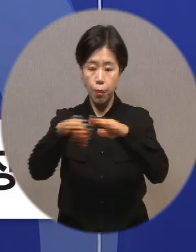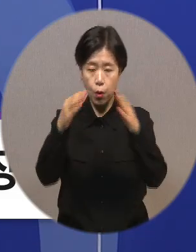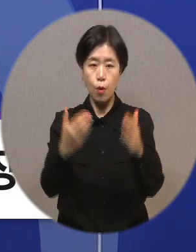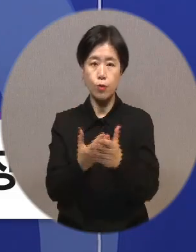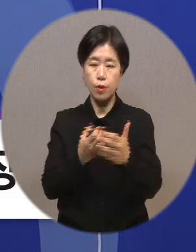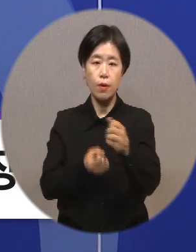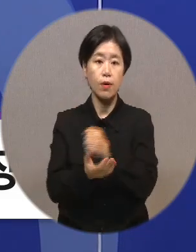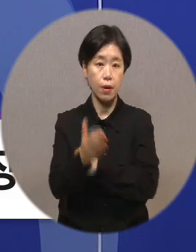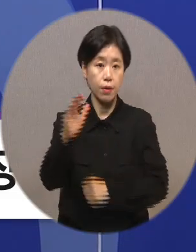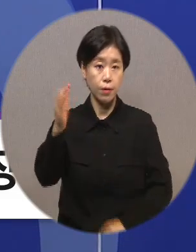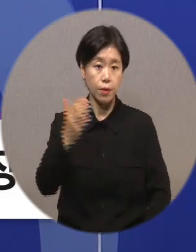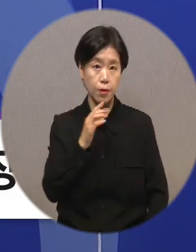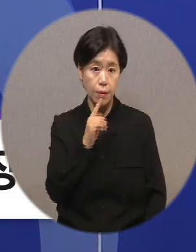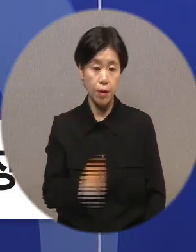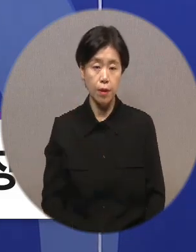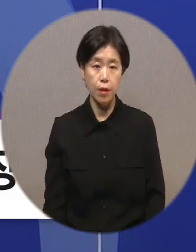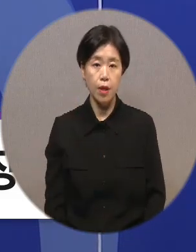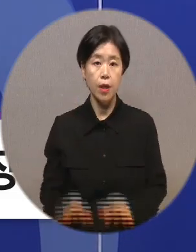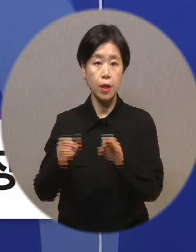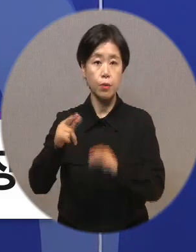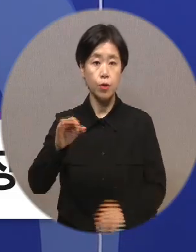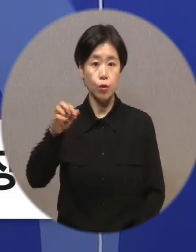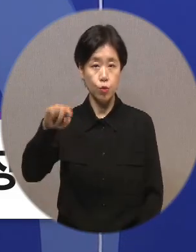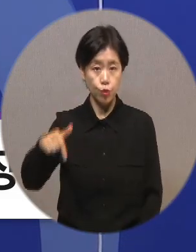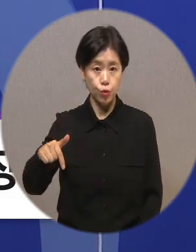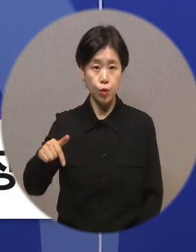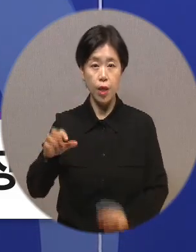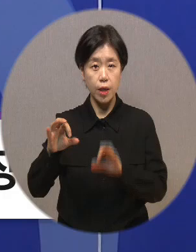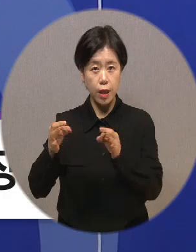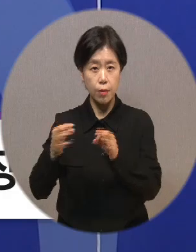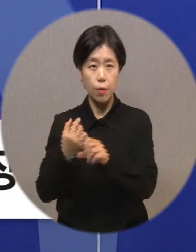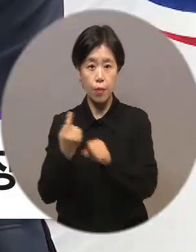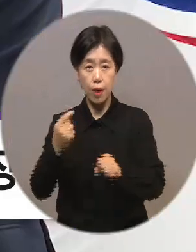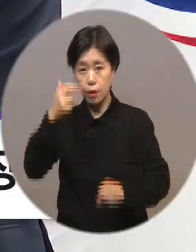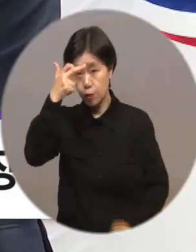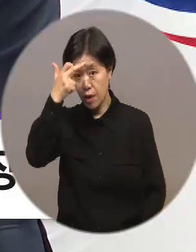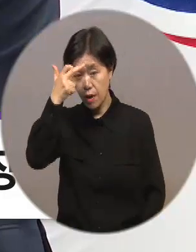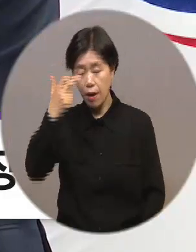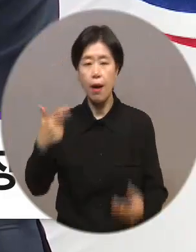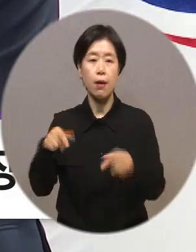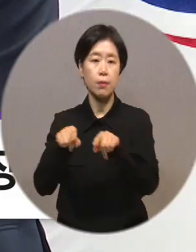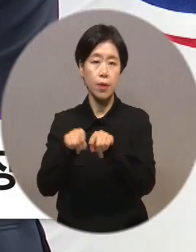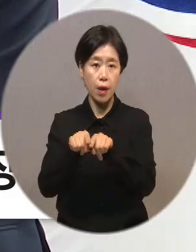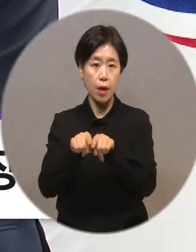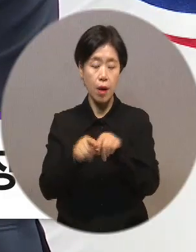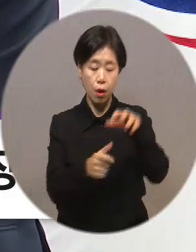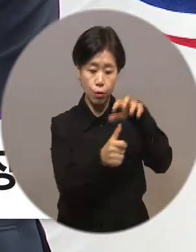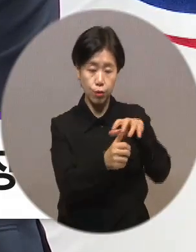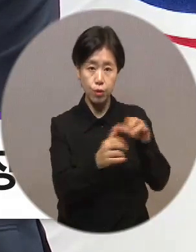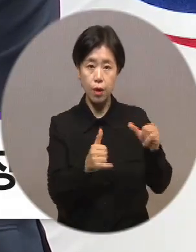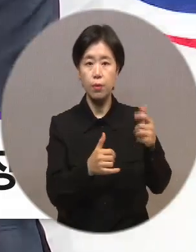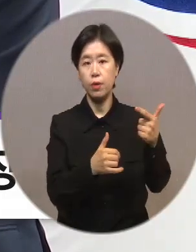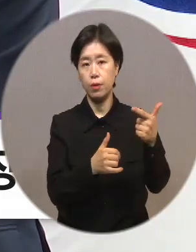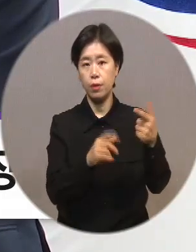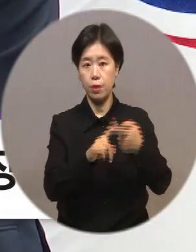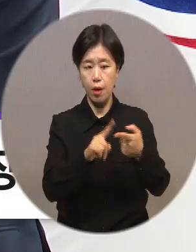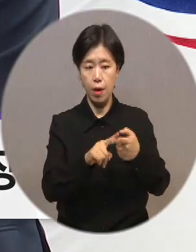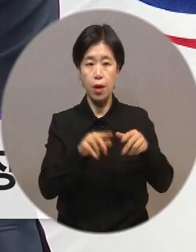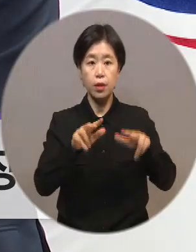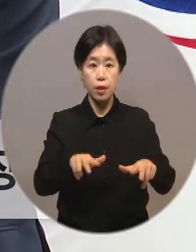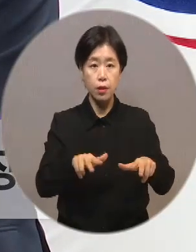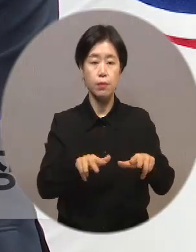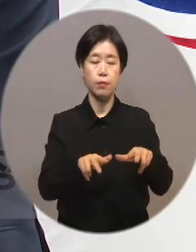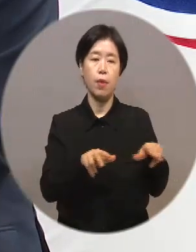것이라고 강조하고 김정욱, 김국기, 최충길 선교사를 포함한 억류자 6명의 즉각적이고 무조건적인